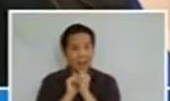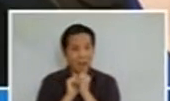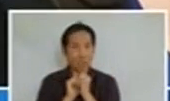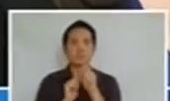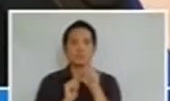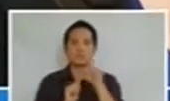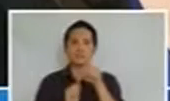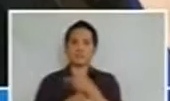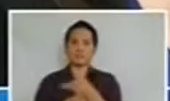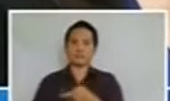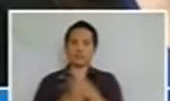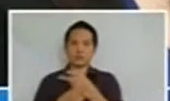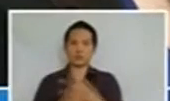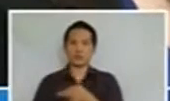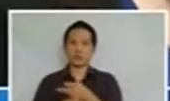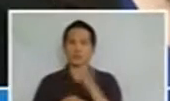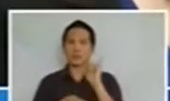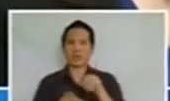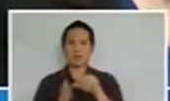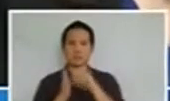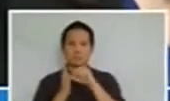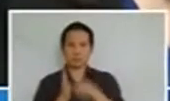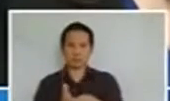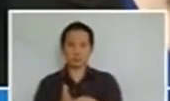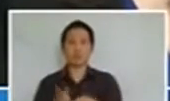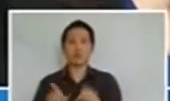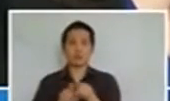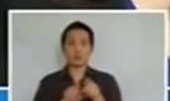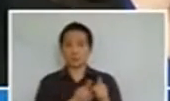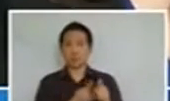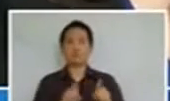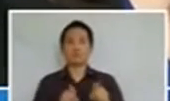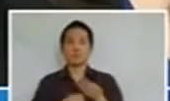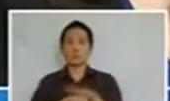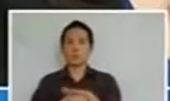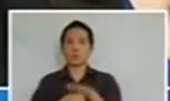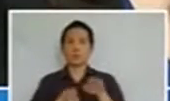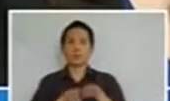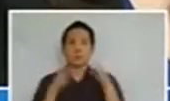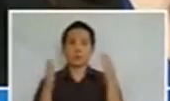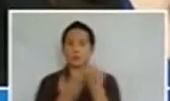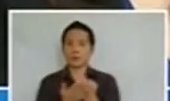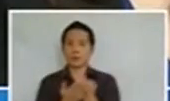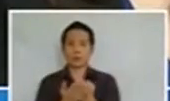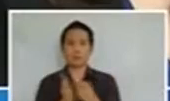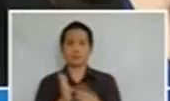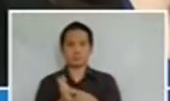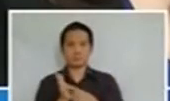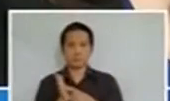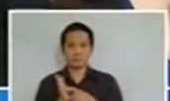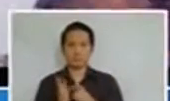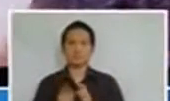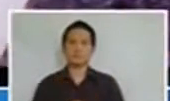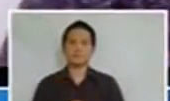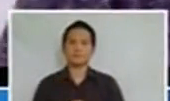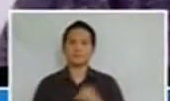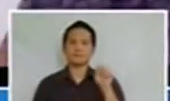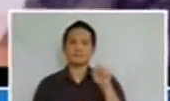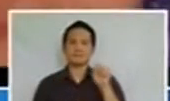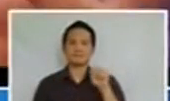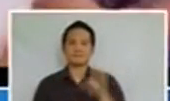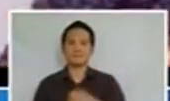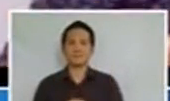Okay, una-una, doon sa mga kababayan natin na na-stranded, doon sa ibang lugar. Tuloy-tuloy kami